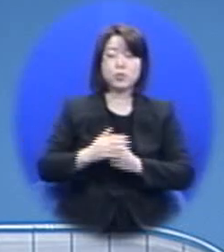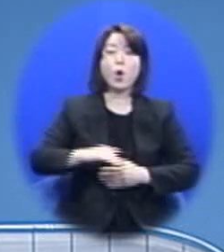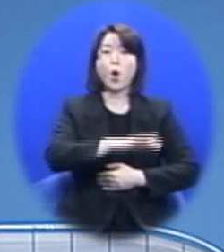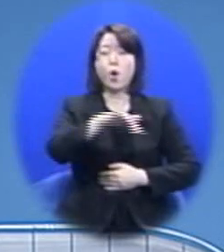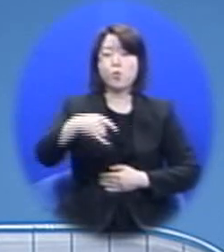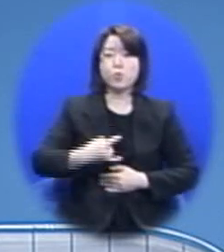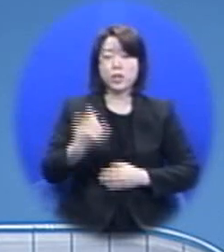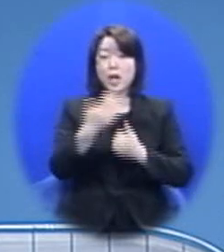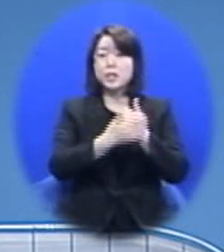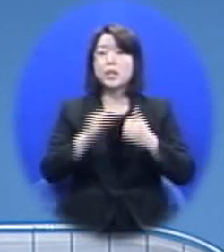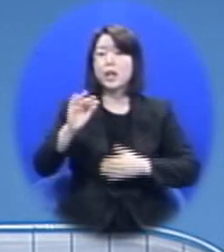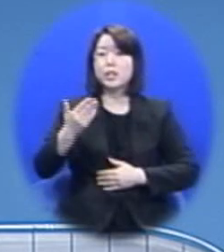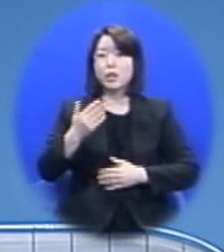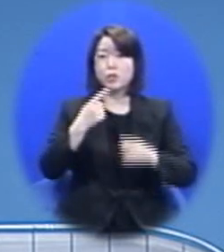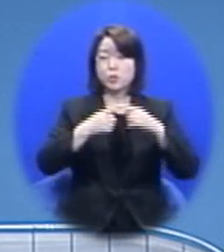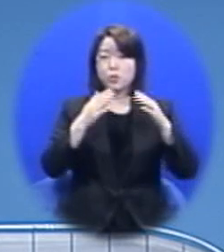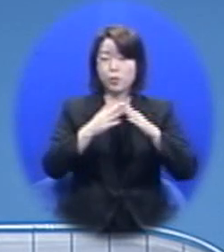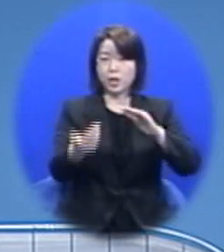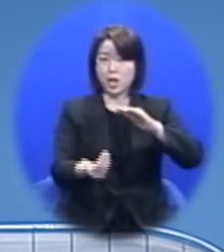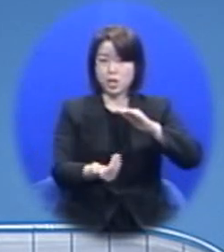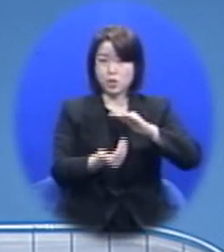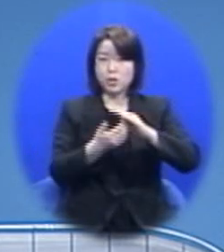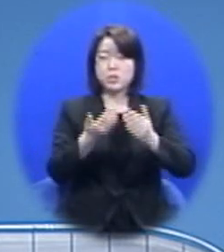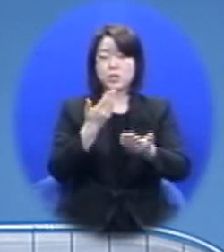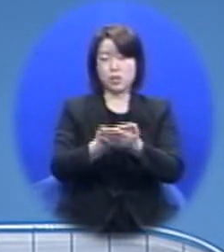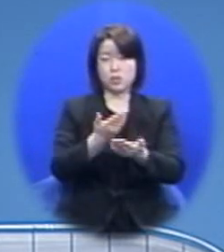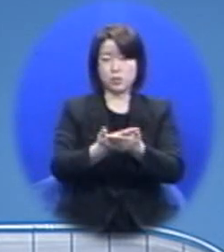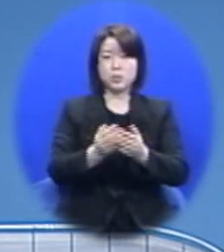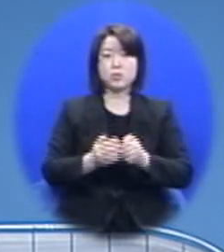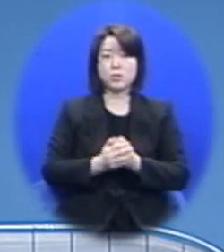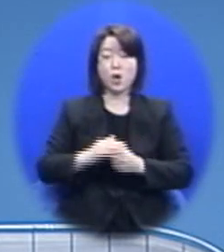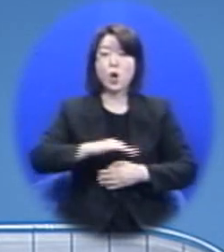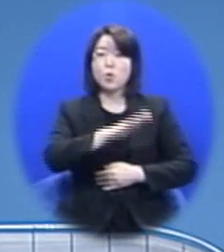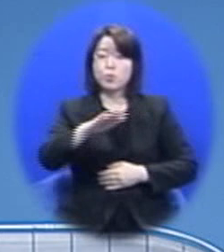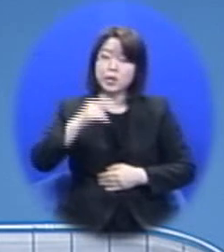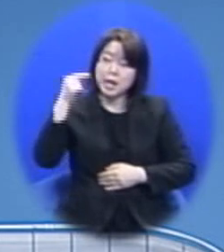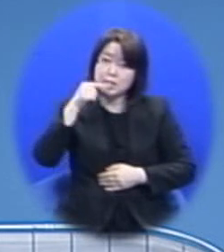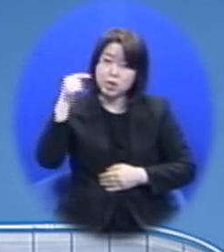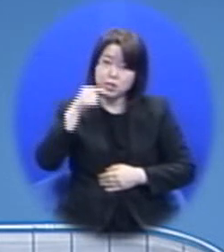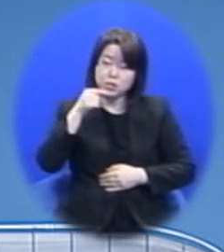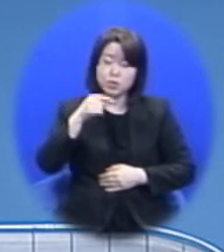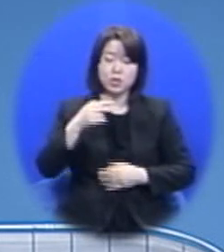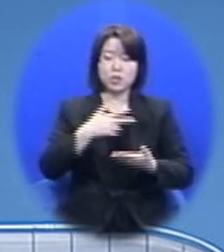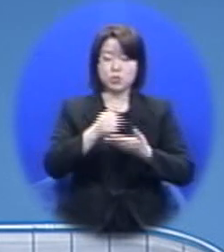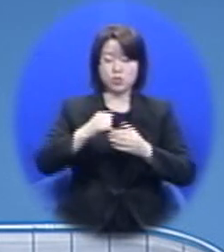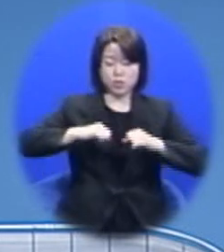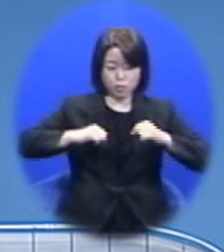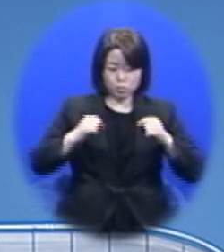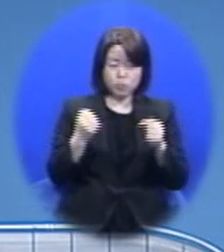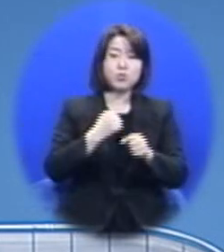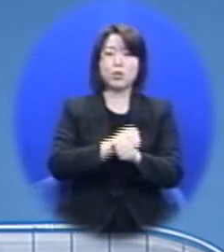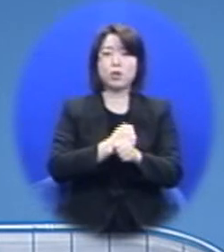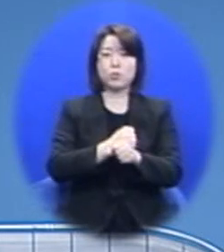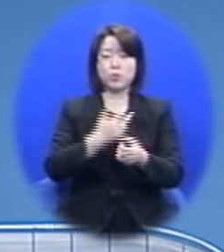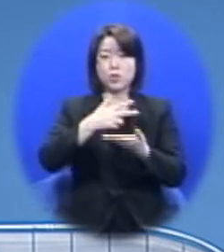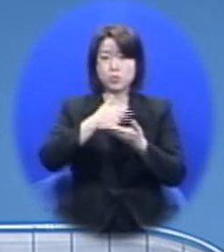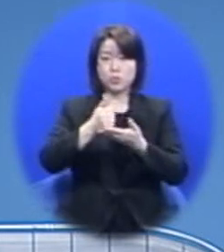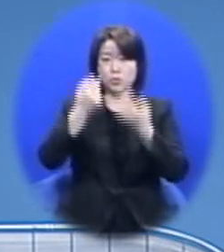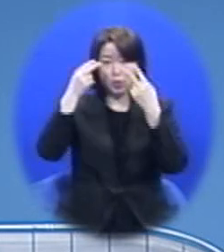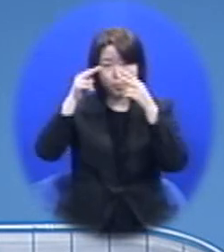은혜가 되는 교회가 이루어지게 해 주옵소서. 우리가 철저히 주님께 순종하며 주를